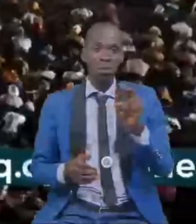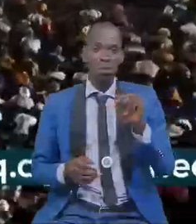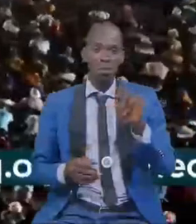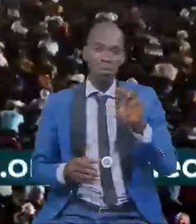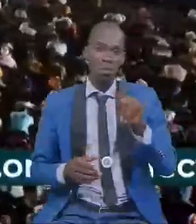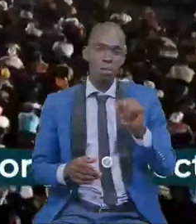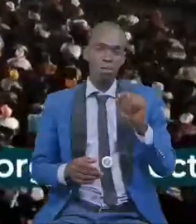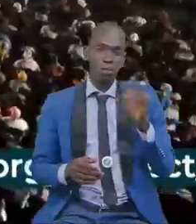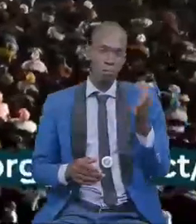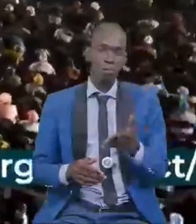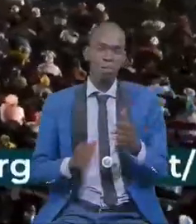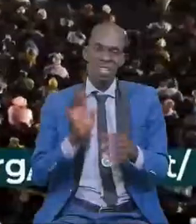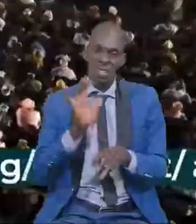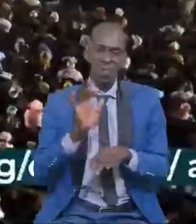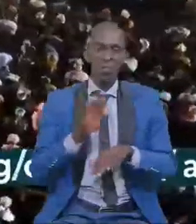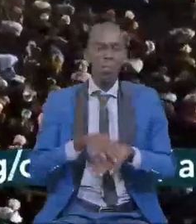Clique dessus.